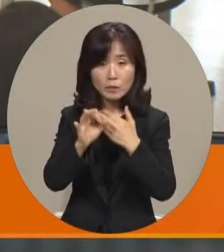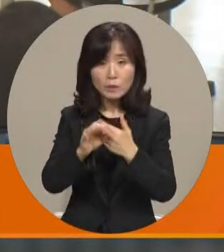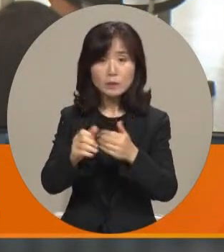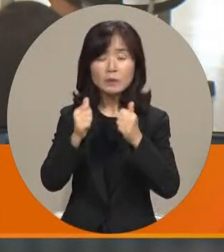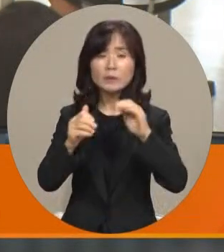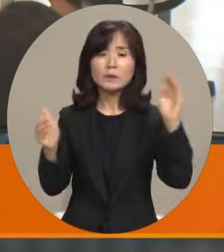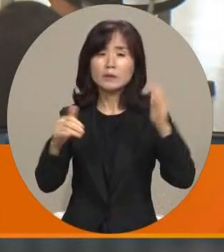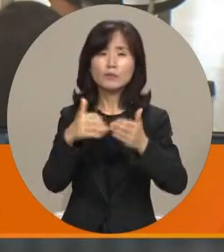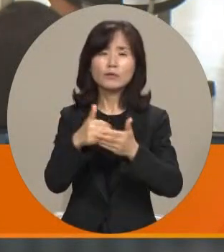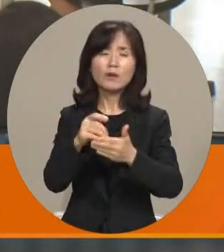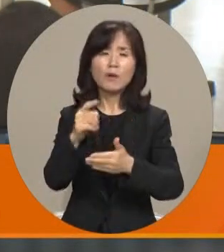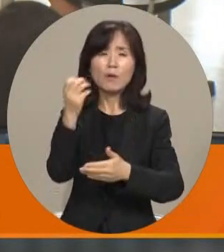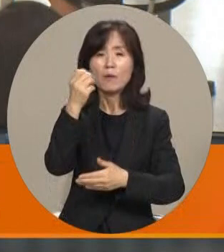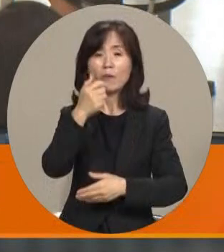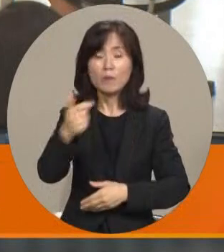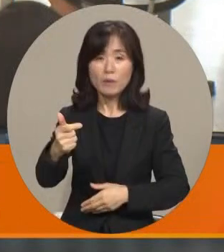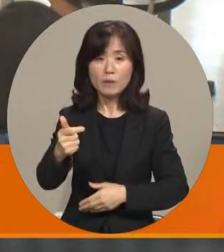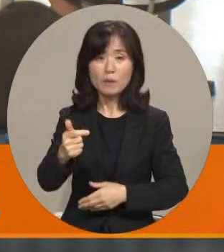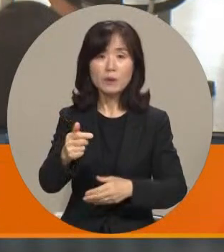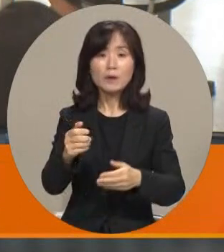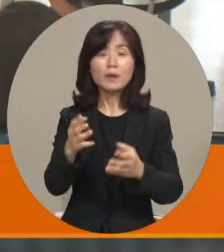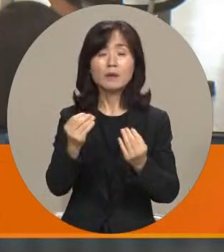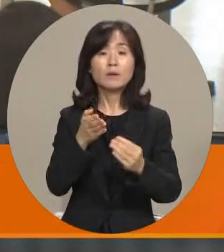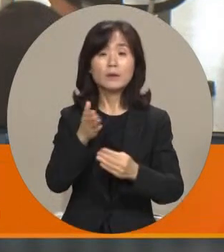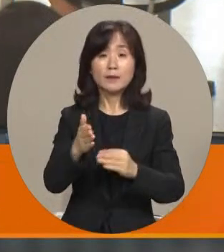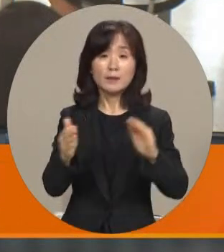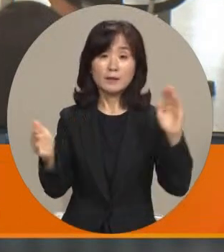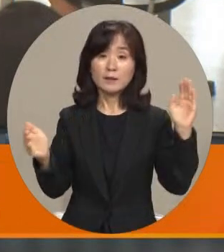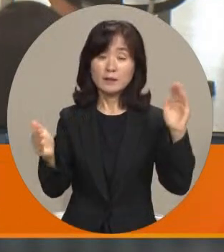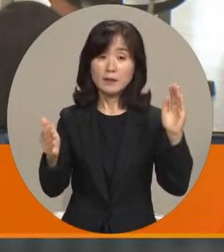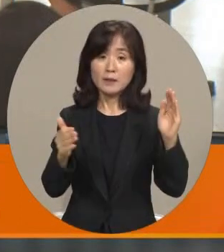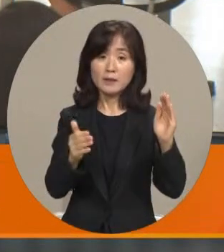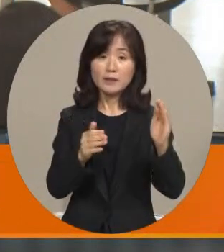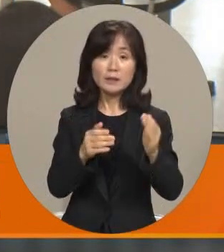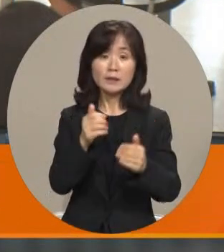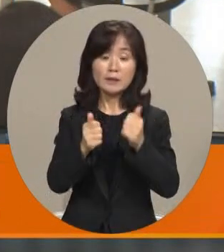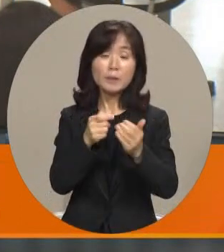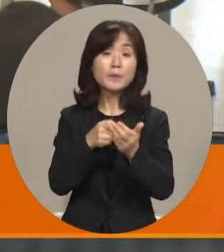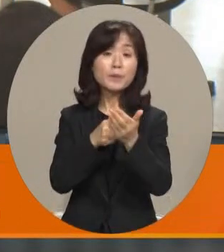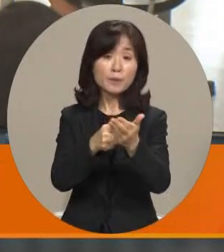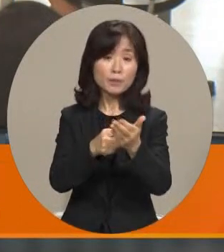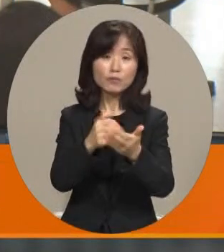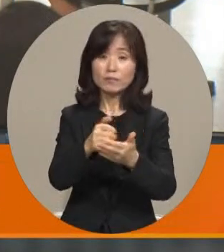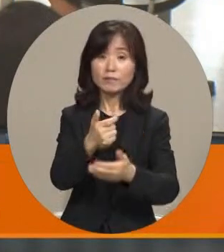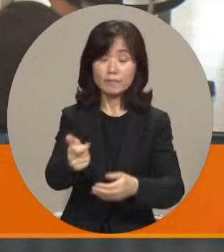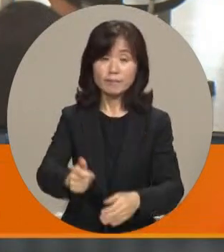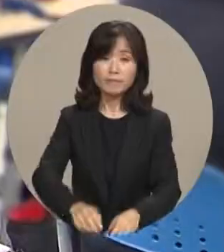비율로 뛰었고 이과생 강세도 두드러졌습니다 보도에 진퇴익이자입니다